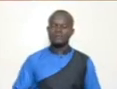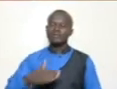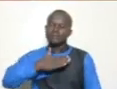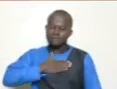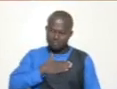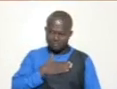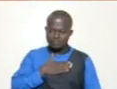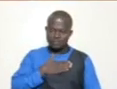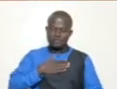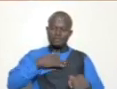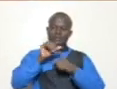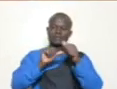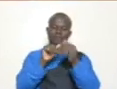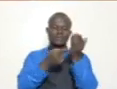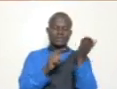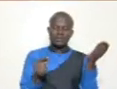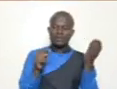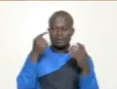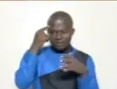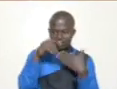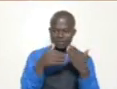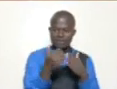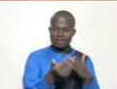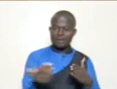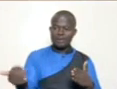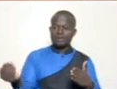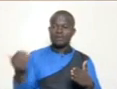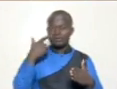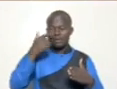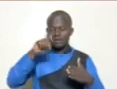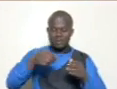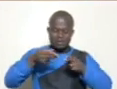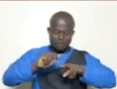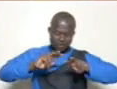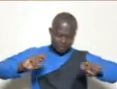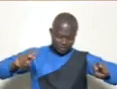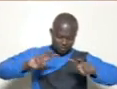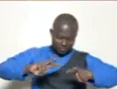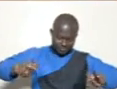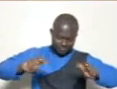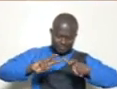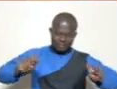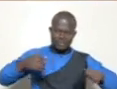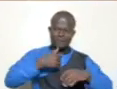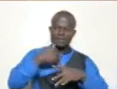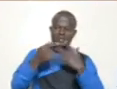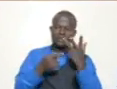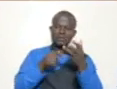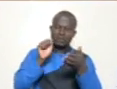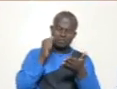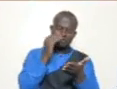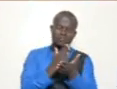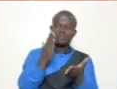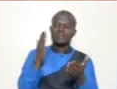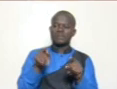nko kwikora na buhanga ku bana. Numva ko hajya habaho nk'igenzurwa hakagira nk'ibintu byabuzwaho